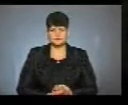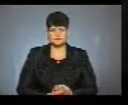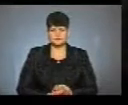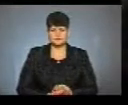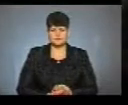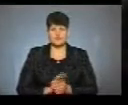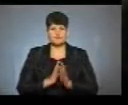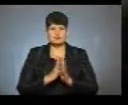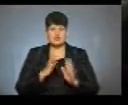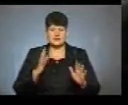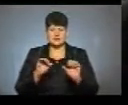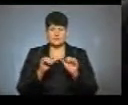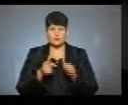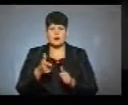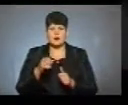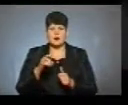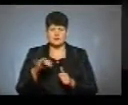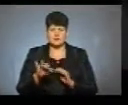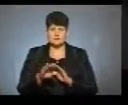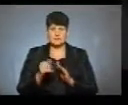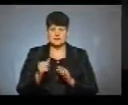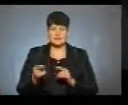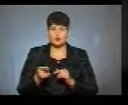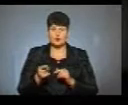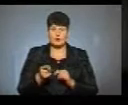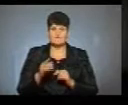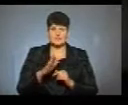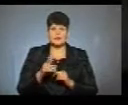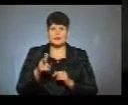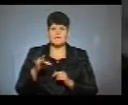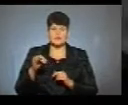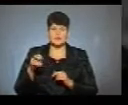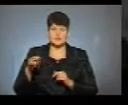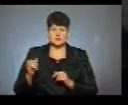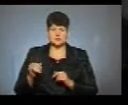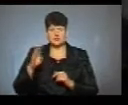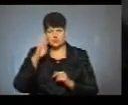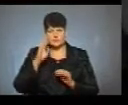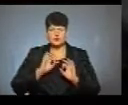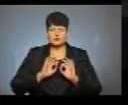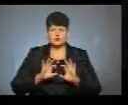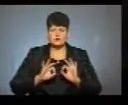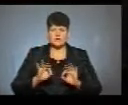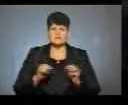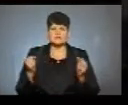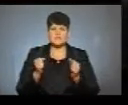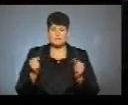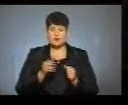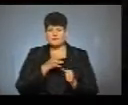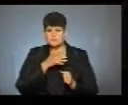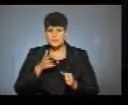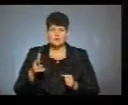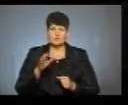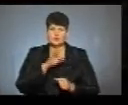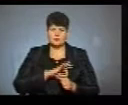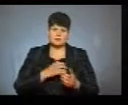У черзі на оформлення газового депозиту тернополянин Віталій Гаврилишин. Чоловік розповідає, у зимовий період